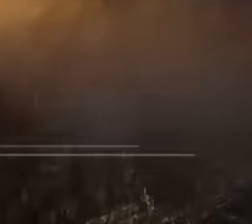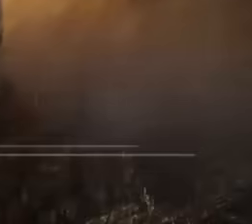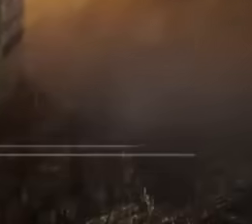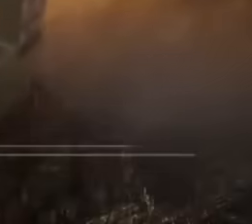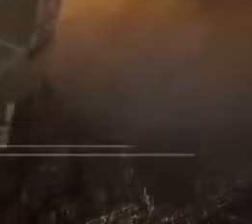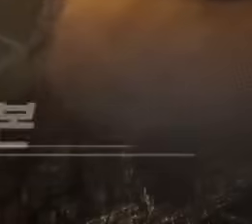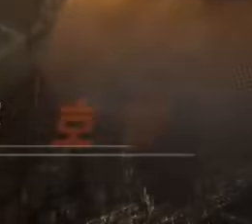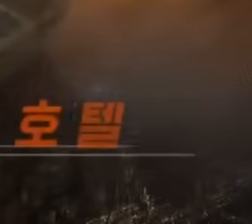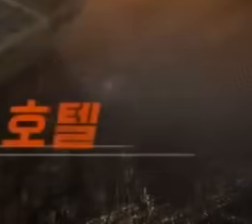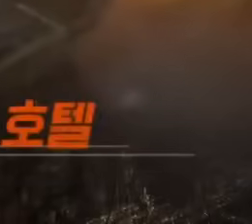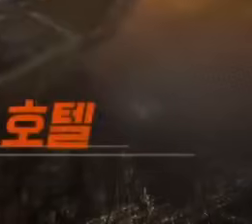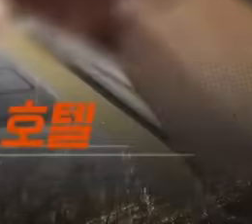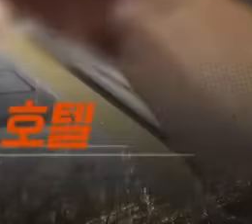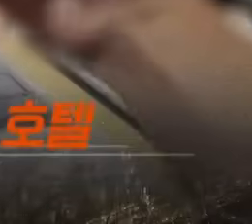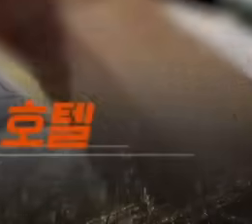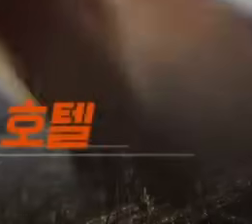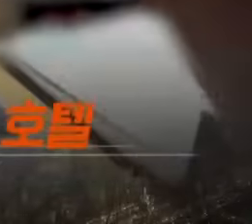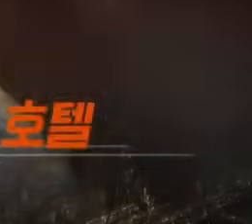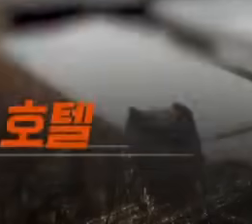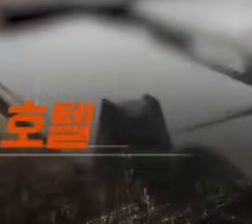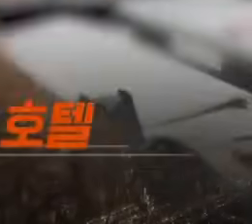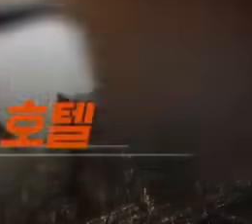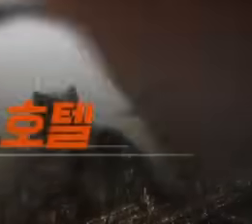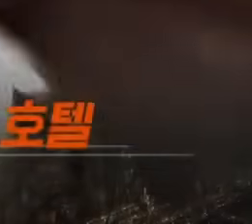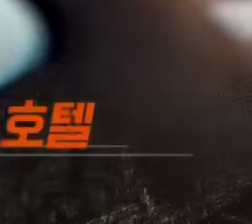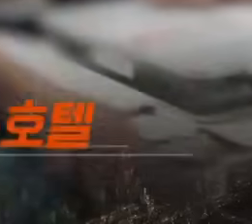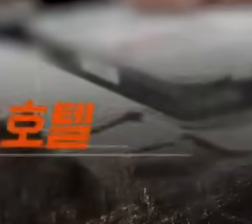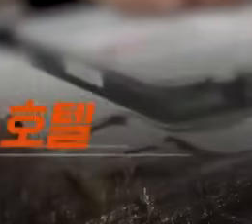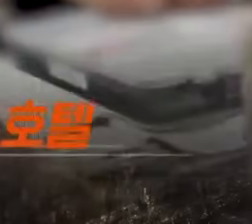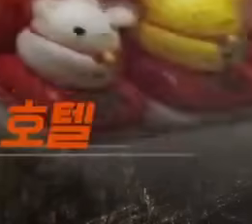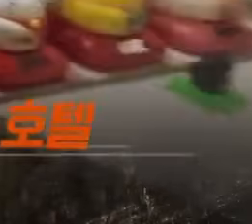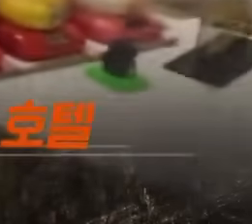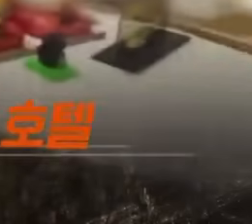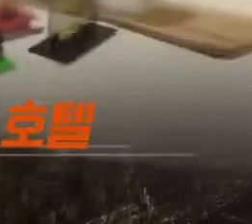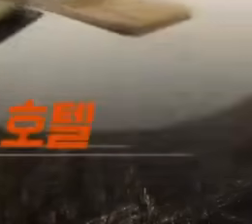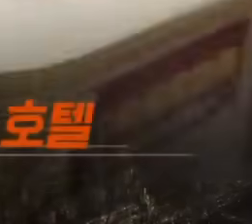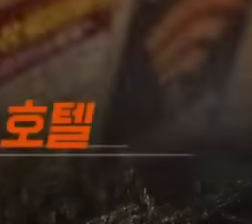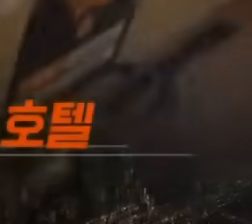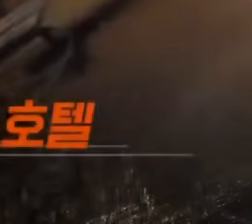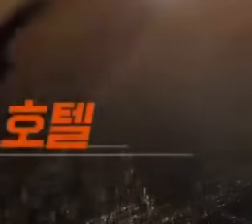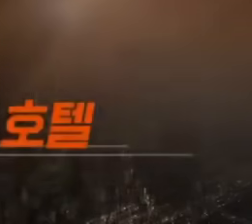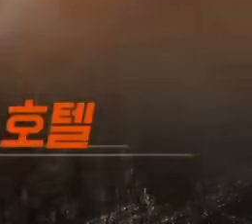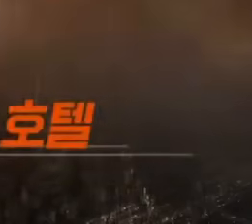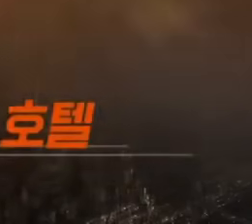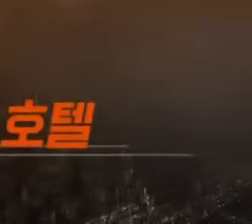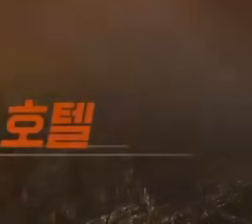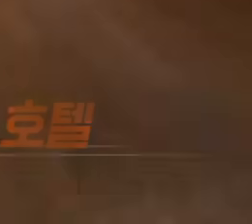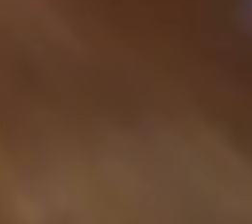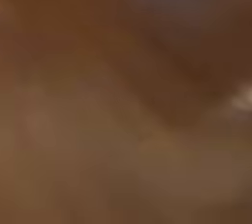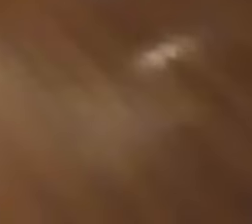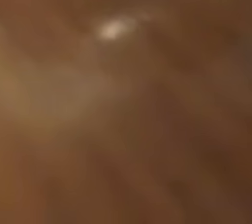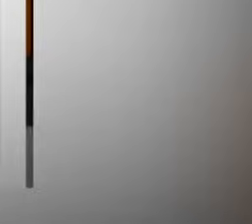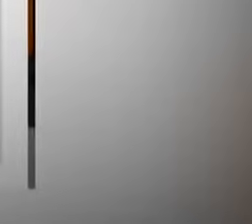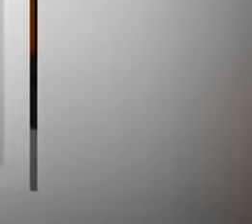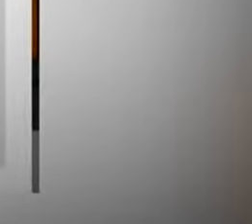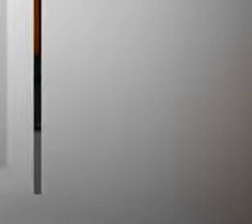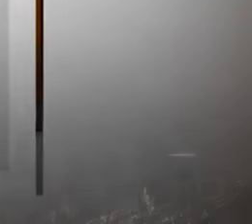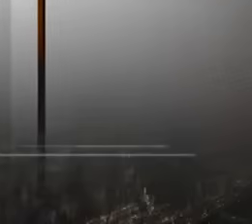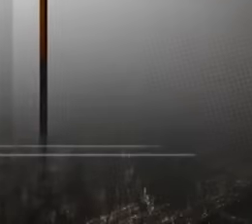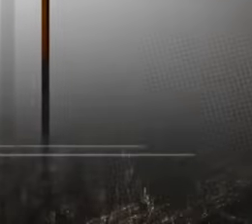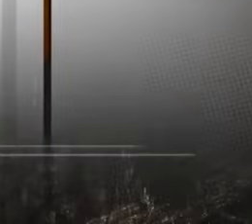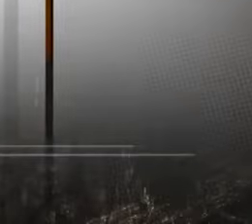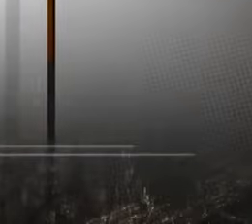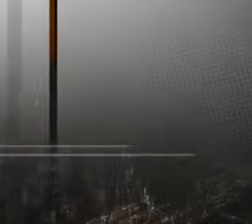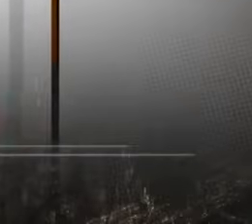일본의 한 호텔에서 일본어를 못한다는 이유로 한국인 여행객의 입실을 거부한 사실이 알려져 논란입니다.